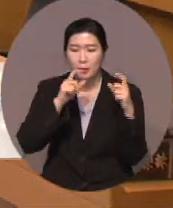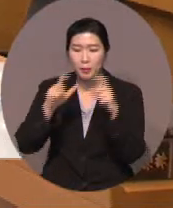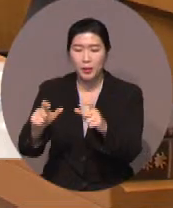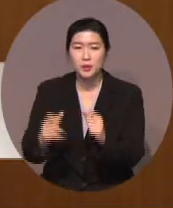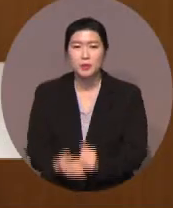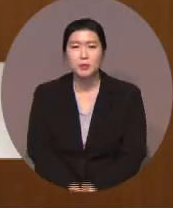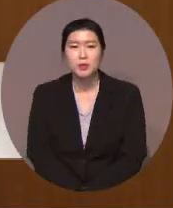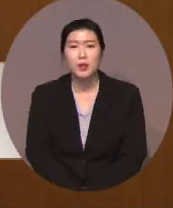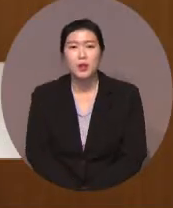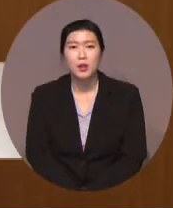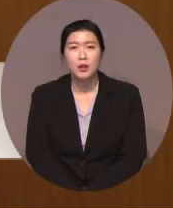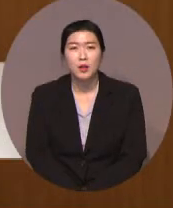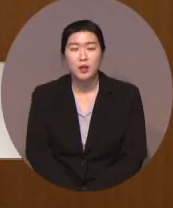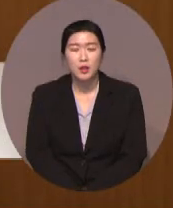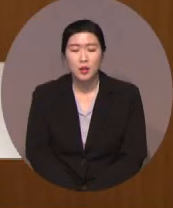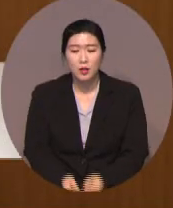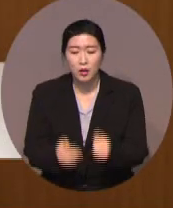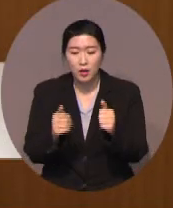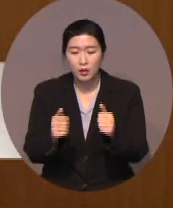이심재판부는